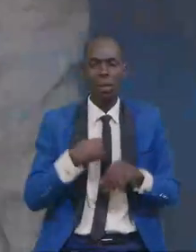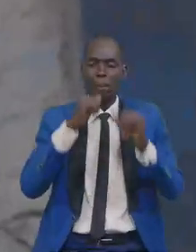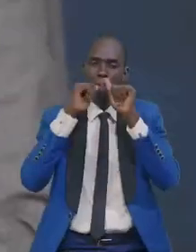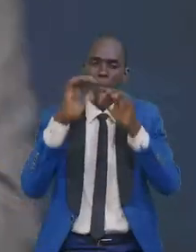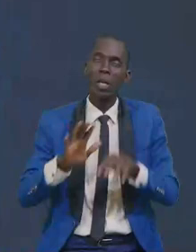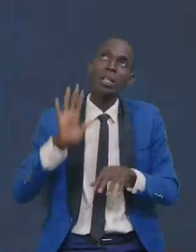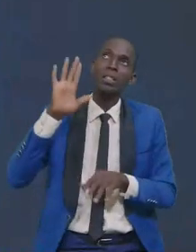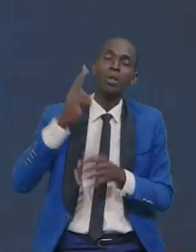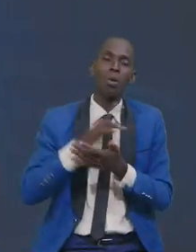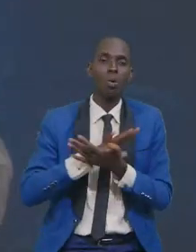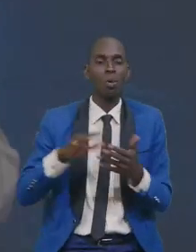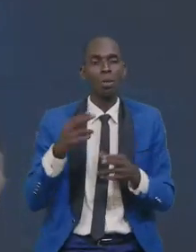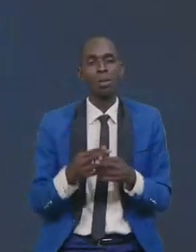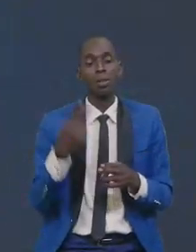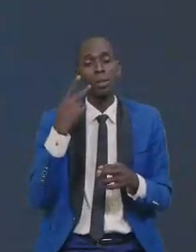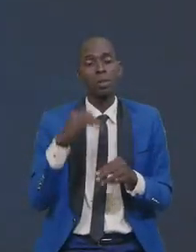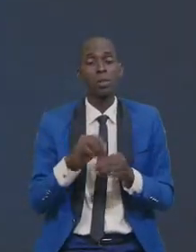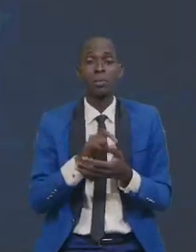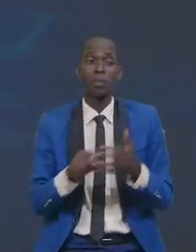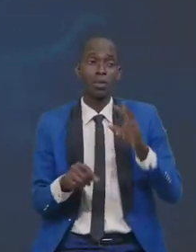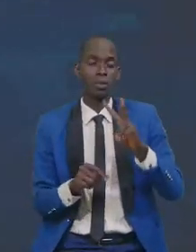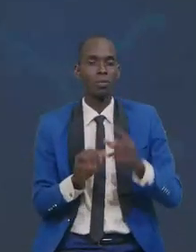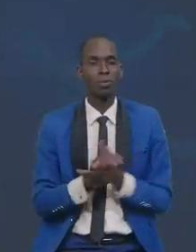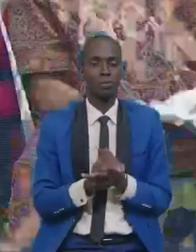saint nom. Verset 2.